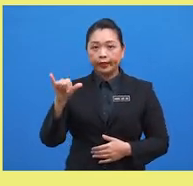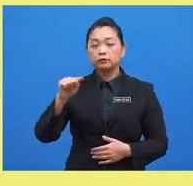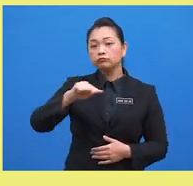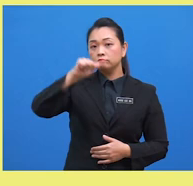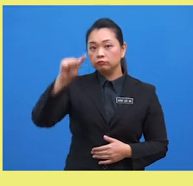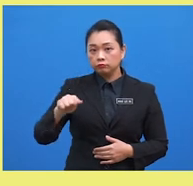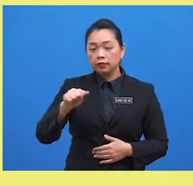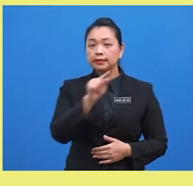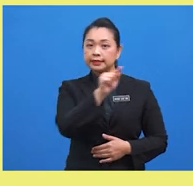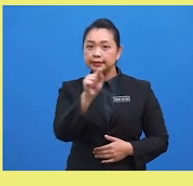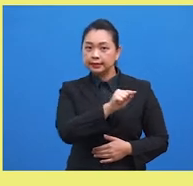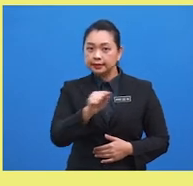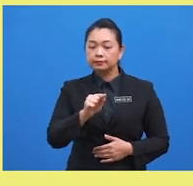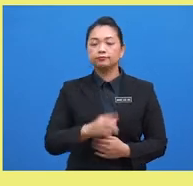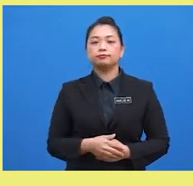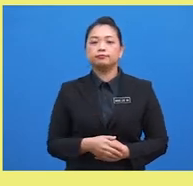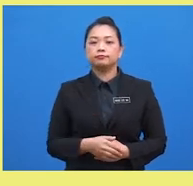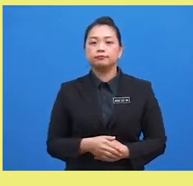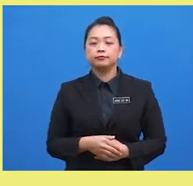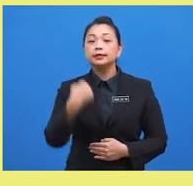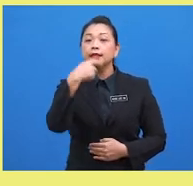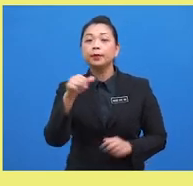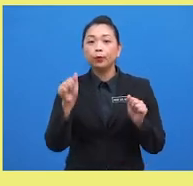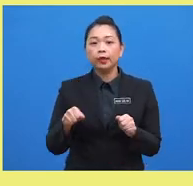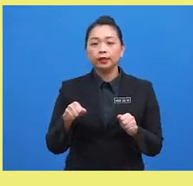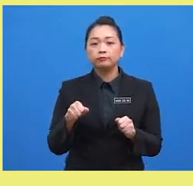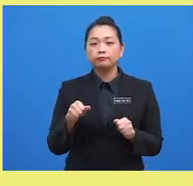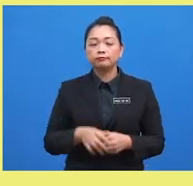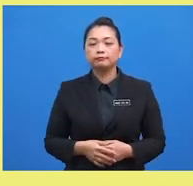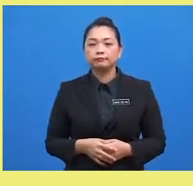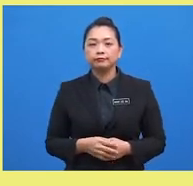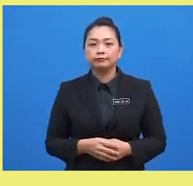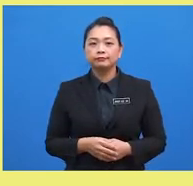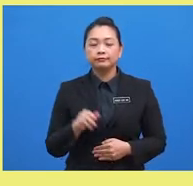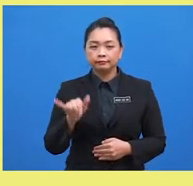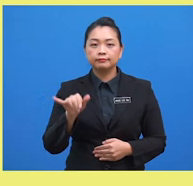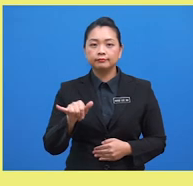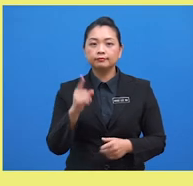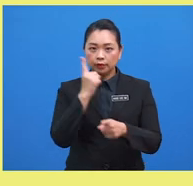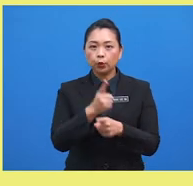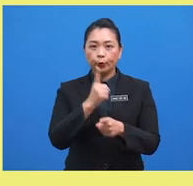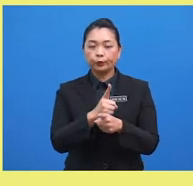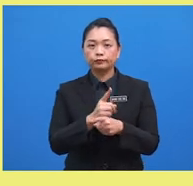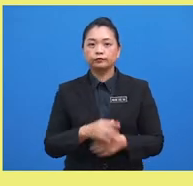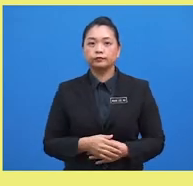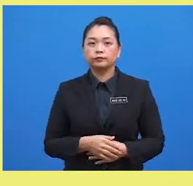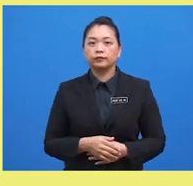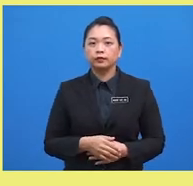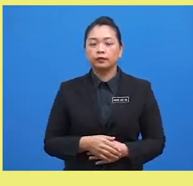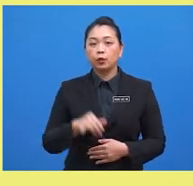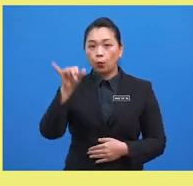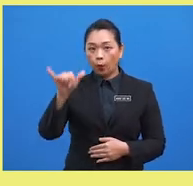Y persilangan Z. Siapa boleh jawab? Ya, betul.